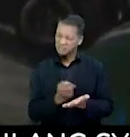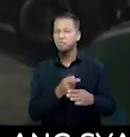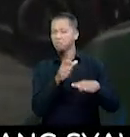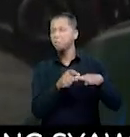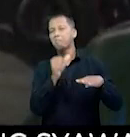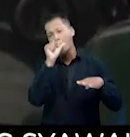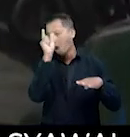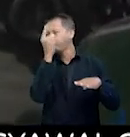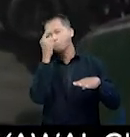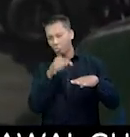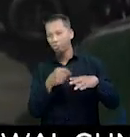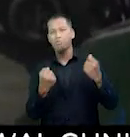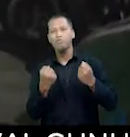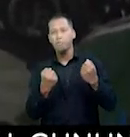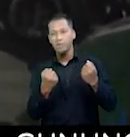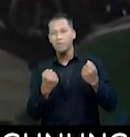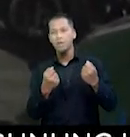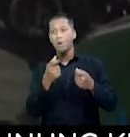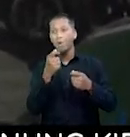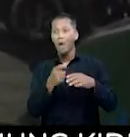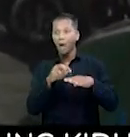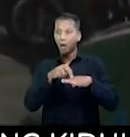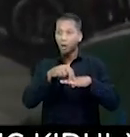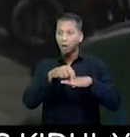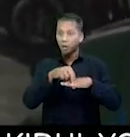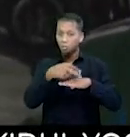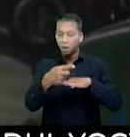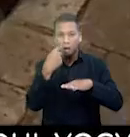mobil, mata merah dan itu bau, tercium banget.